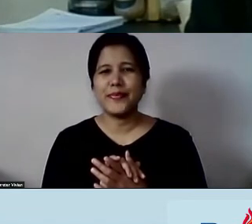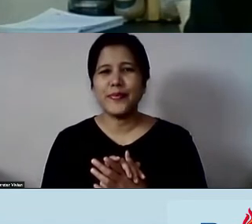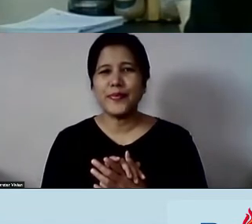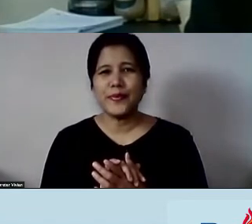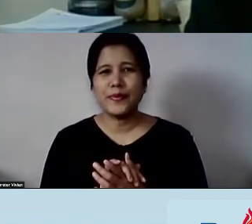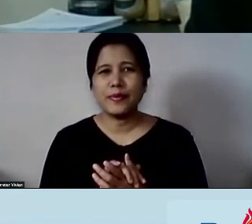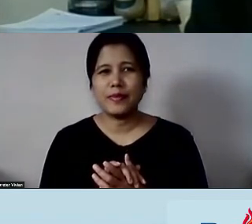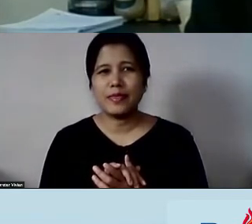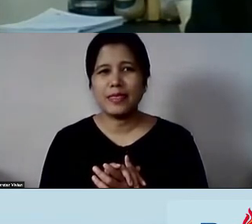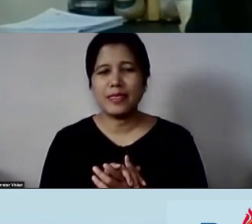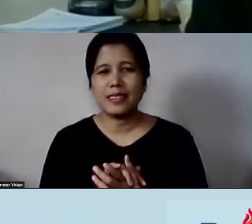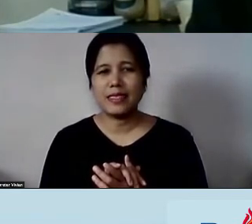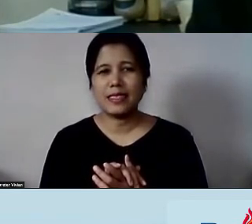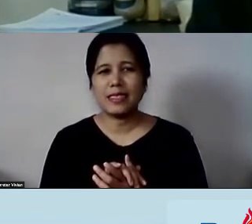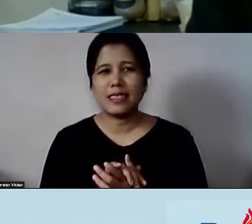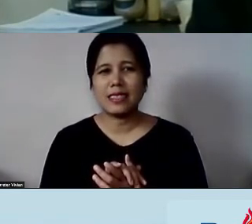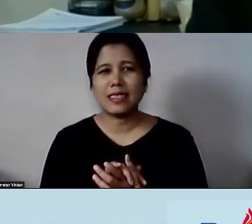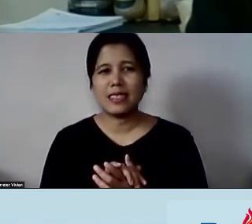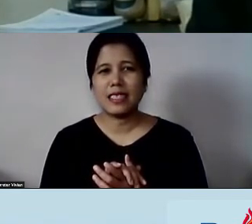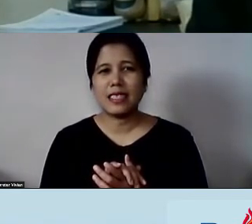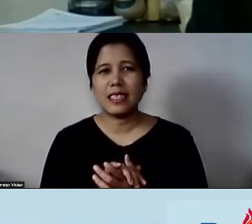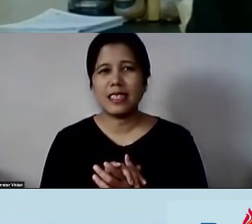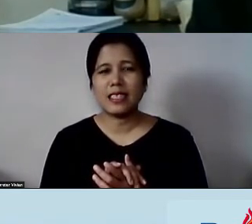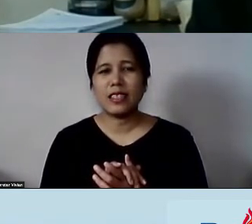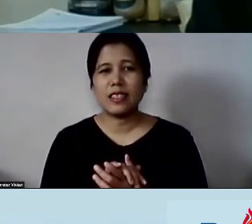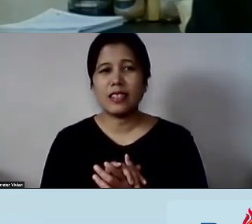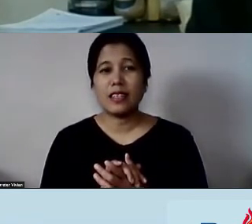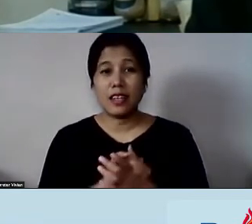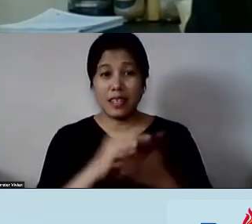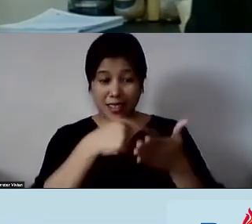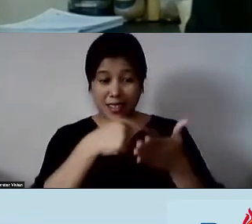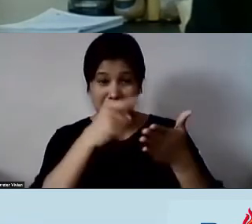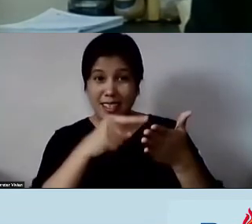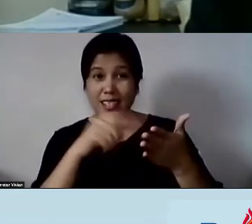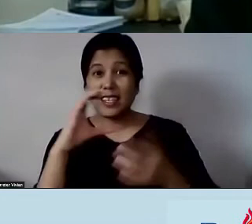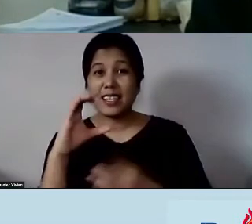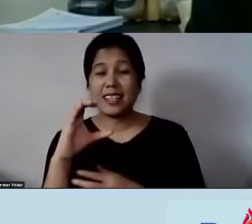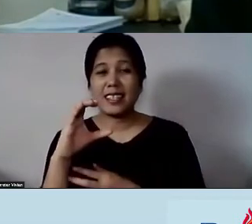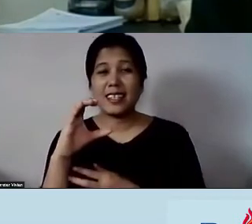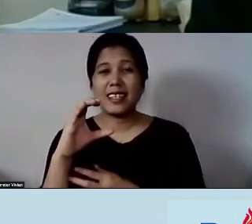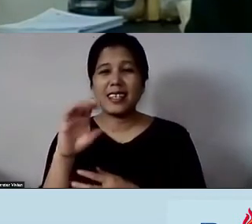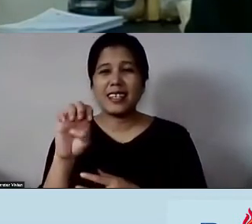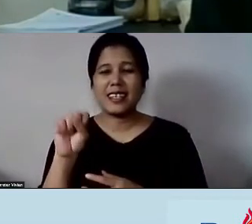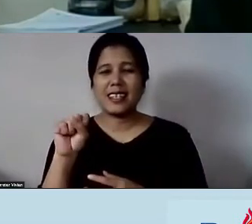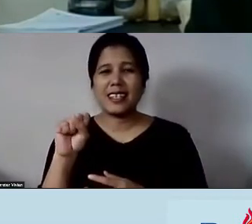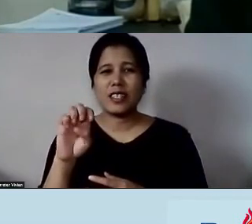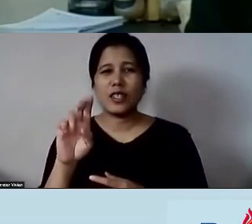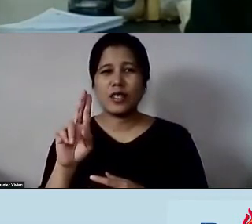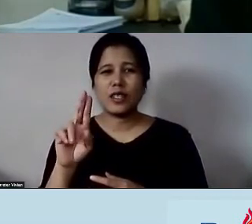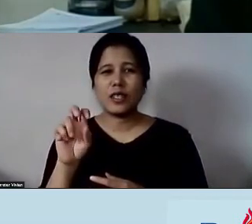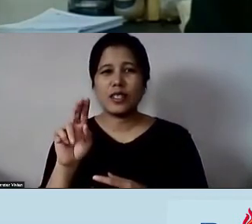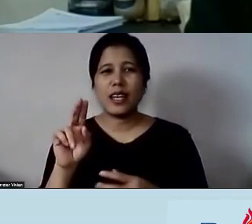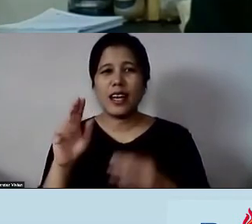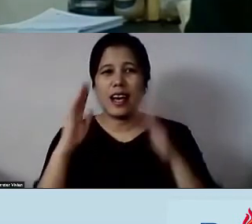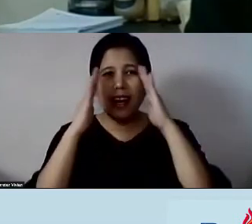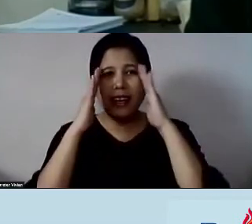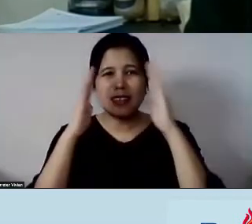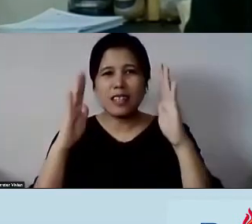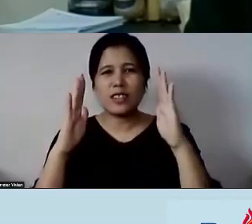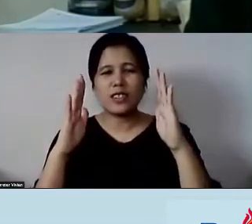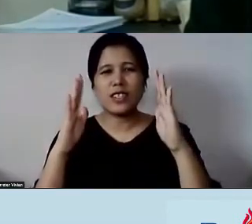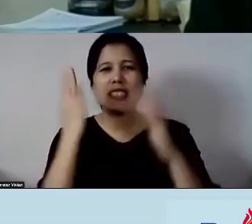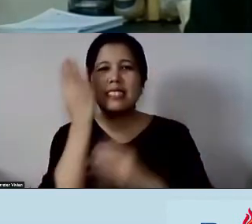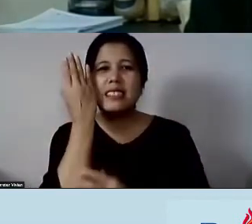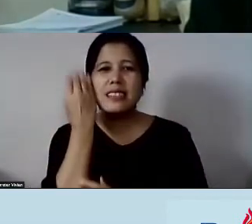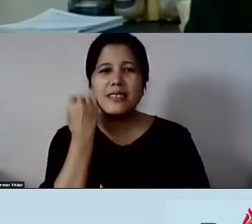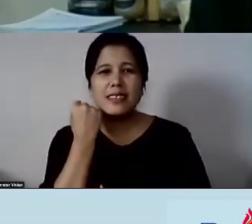Pero I do want to point out that doon sa census form recently, meron namang slot doon nakalagay attention issues. So for people with